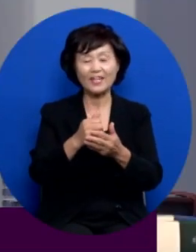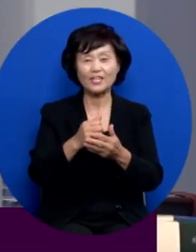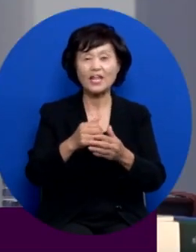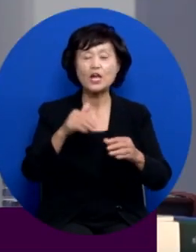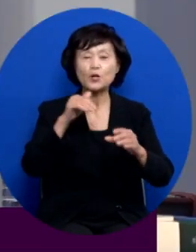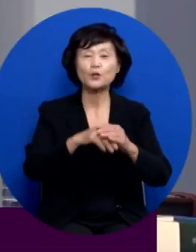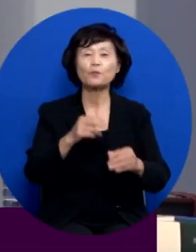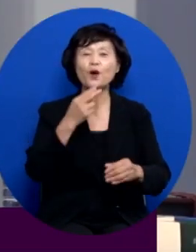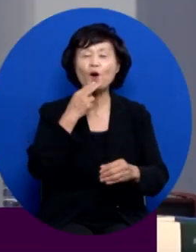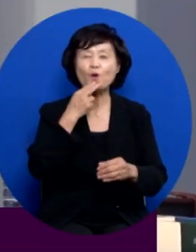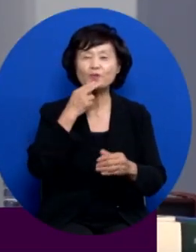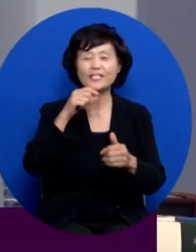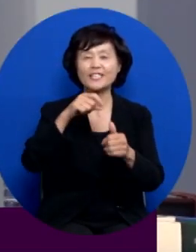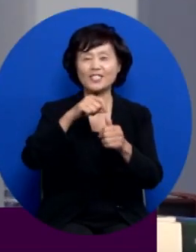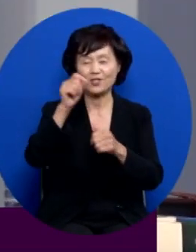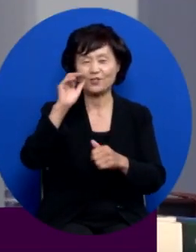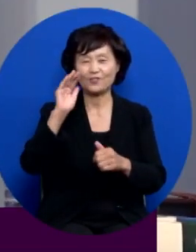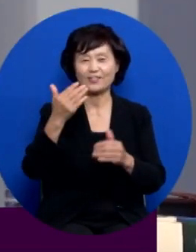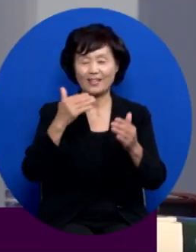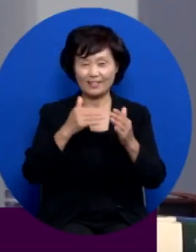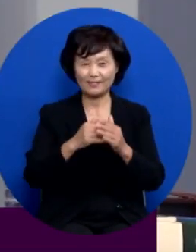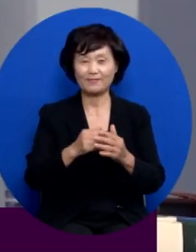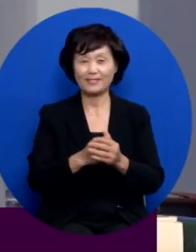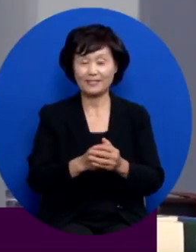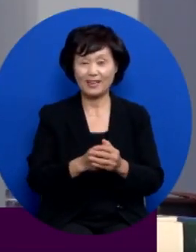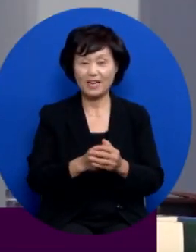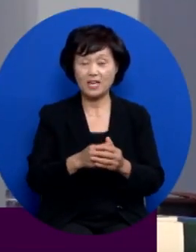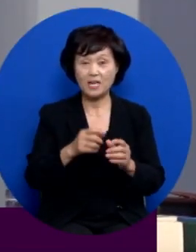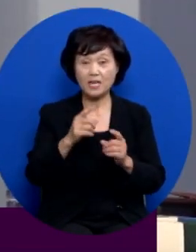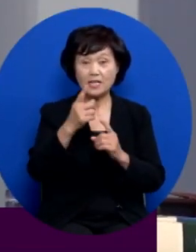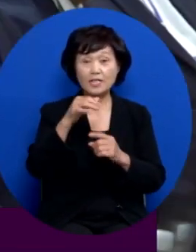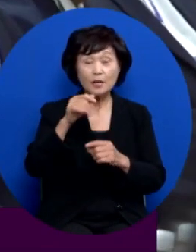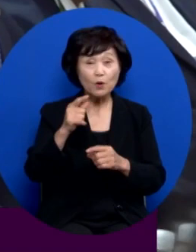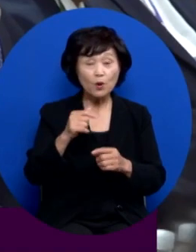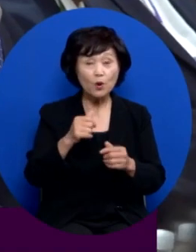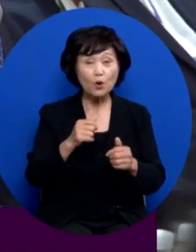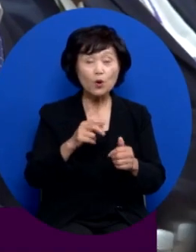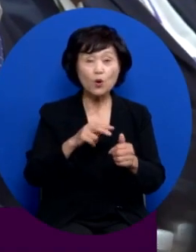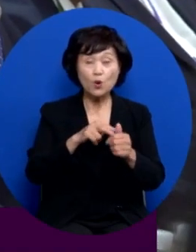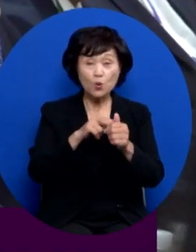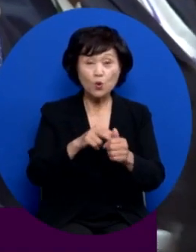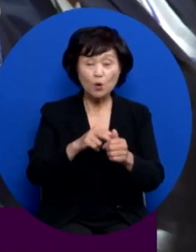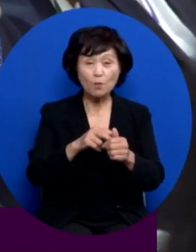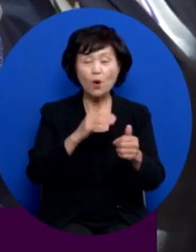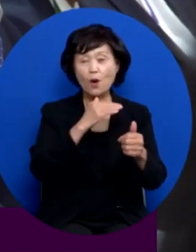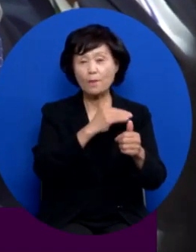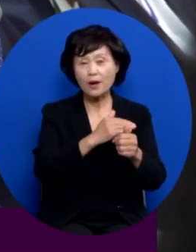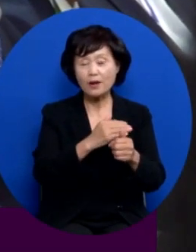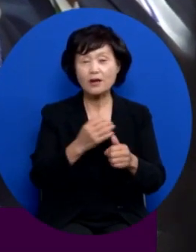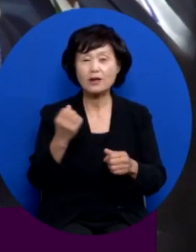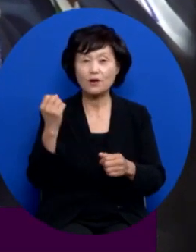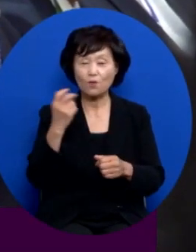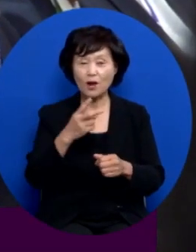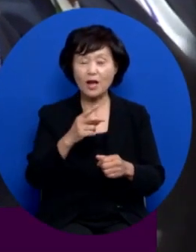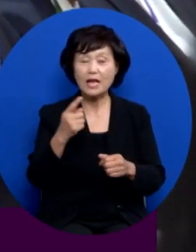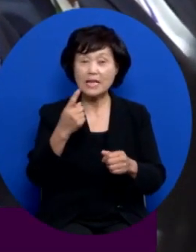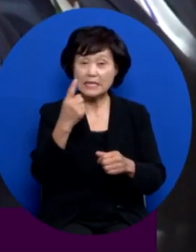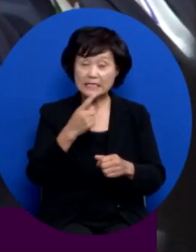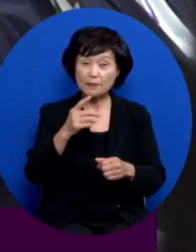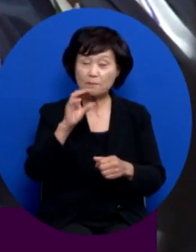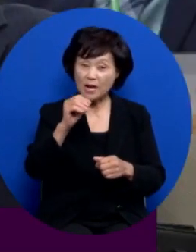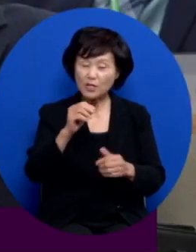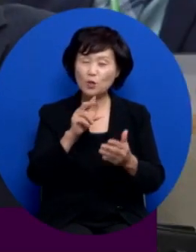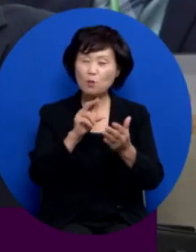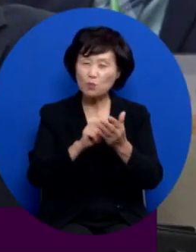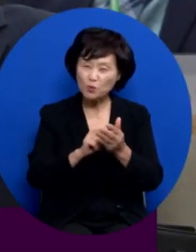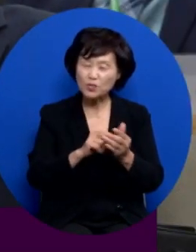무투표로 선출됐습니다. 임원 선거에 앞서 이희복 장로의 후보 박탈 논란과 선관위 1,000만 원 게이트에 대한